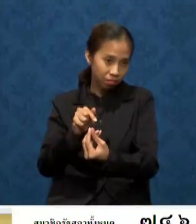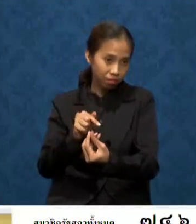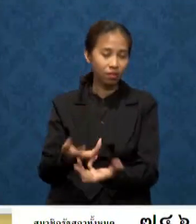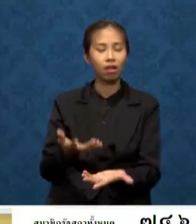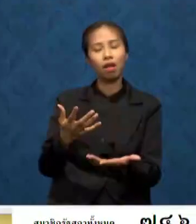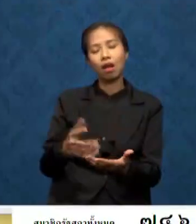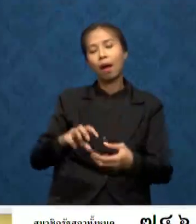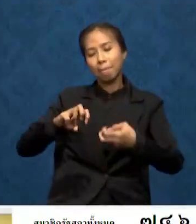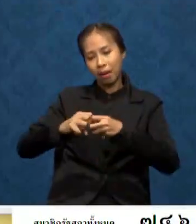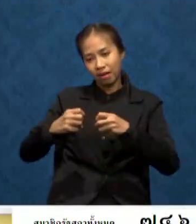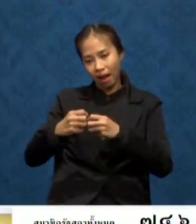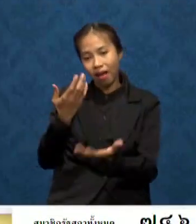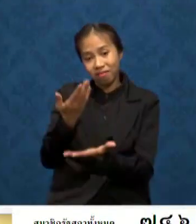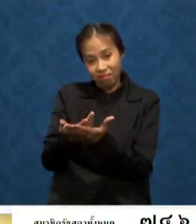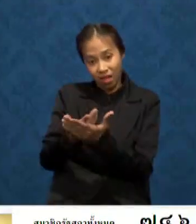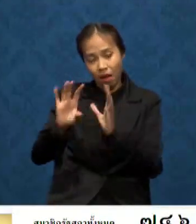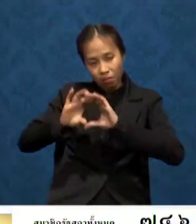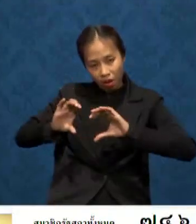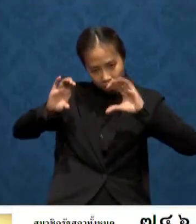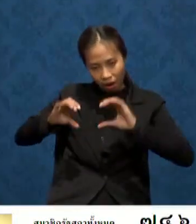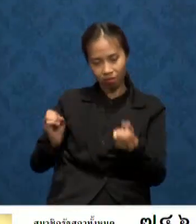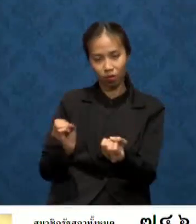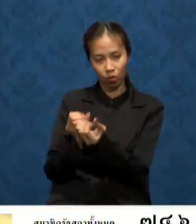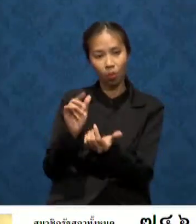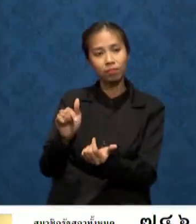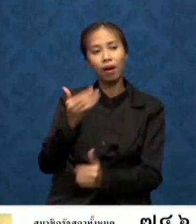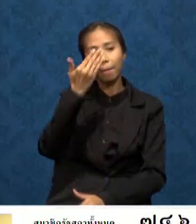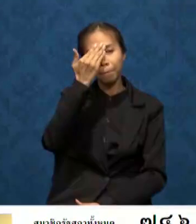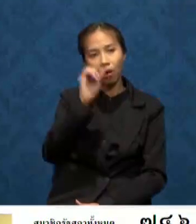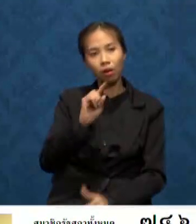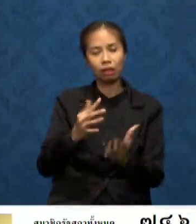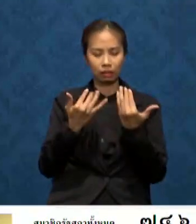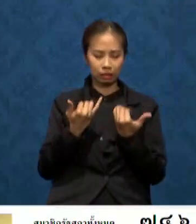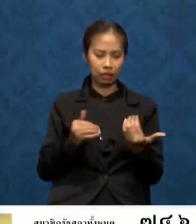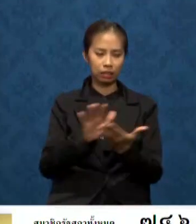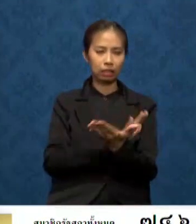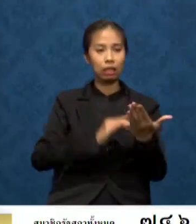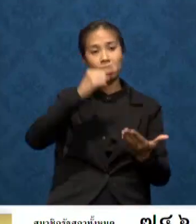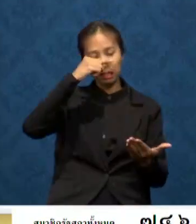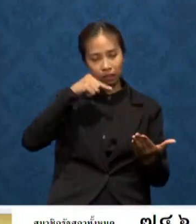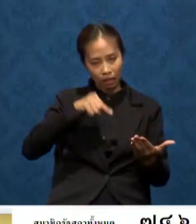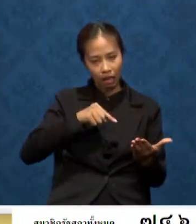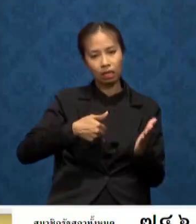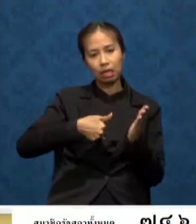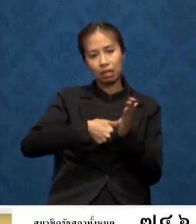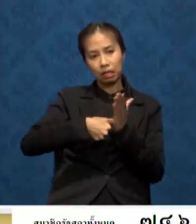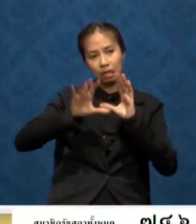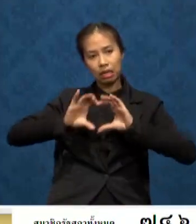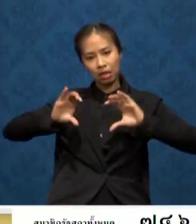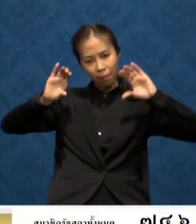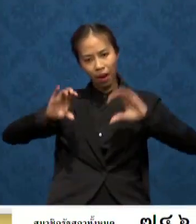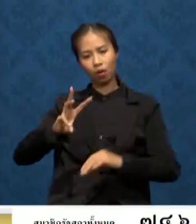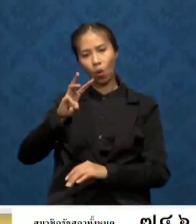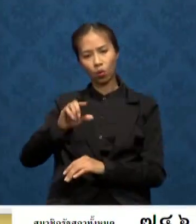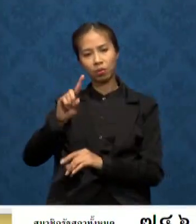การเงินการคลังของรัฐหรือไม่เนื่องจากปัจจุบันประเทศไทยมีหนี้สานะถึง 61%